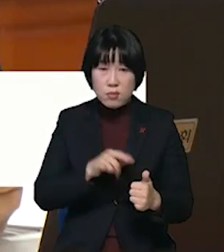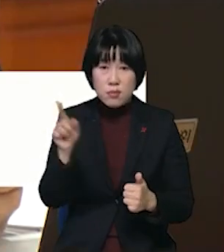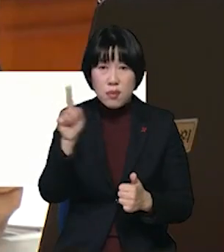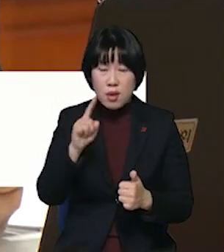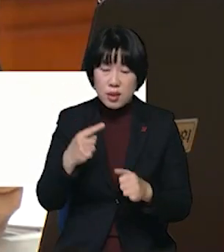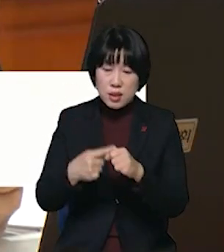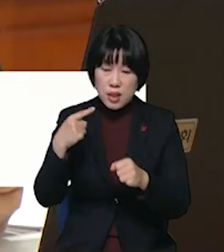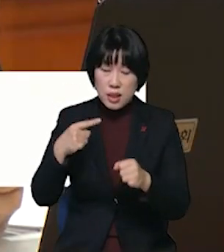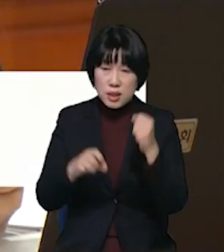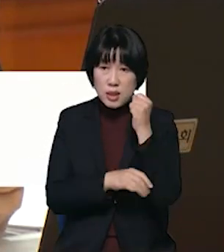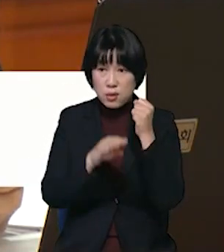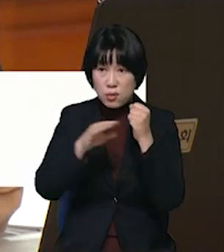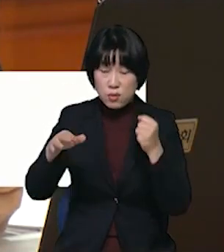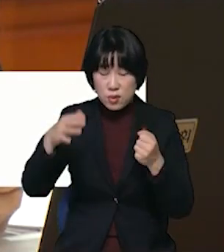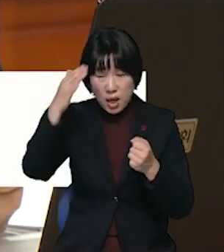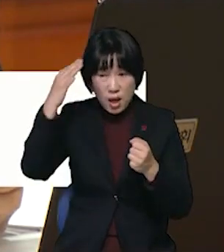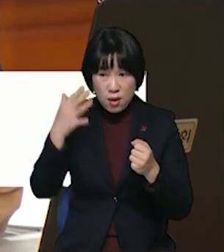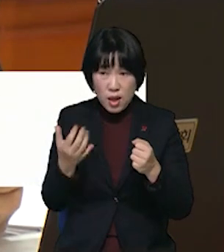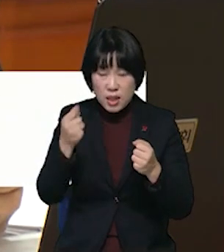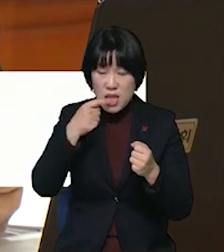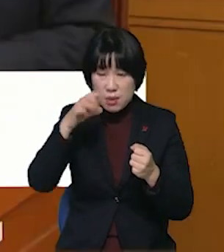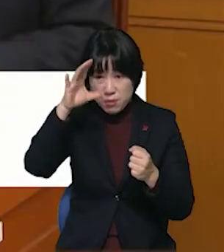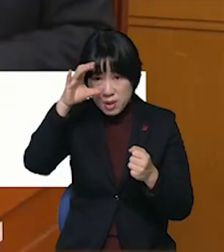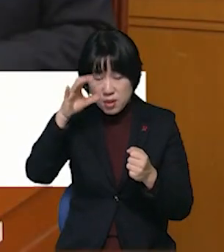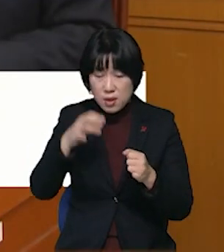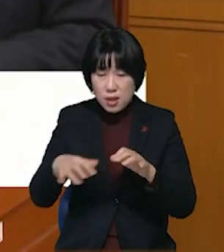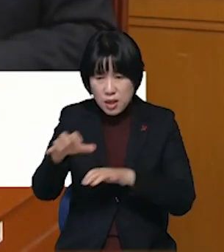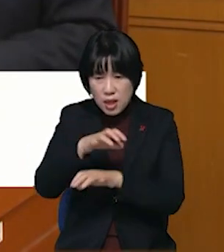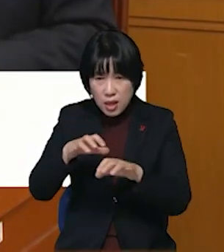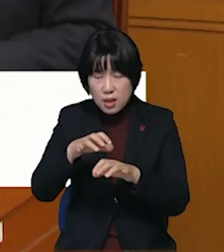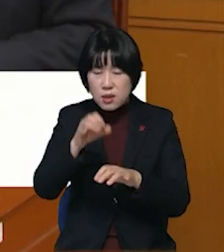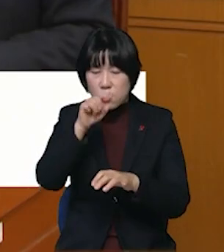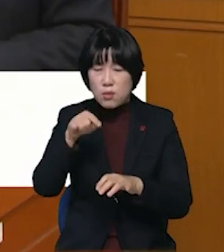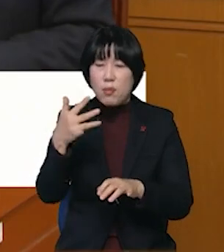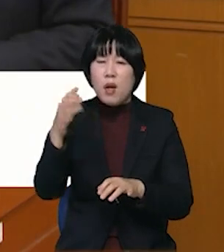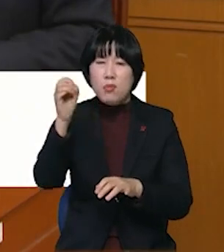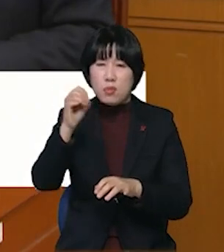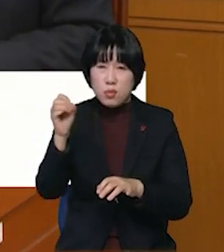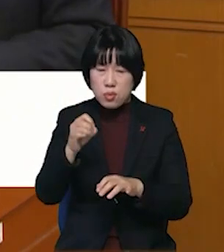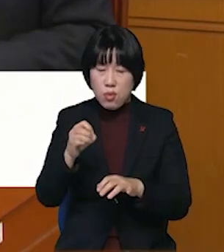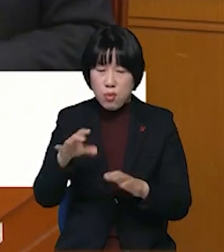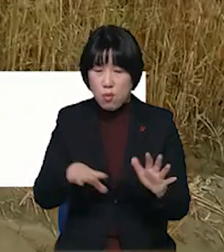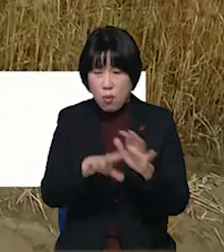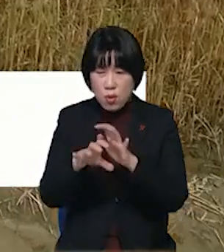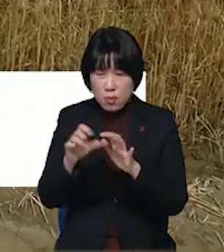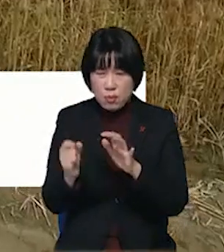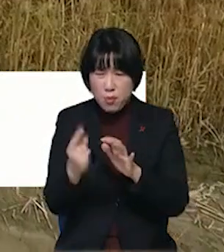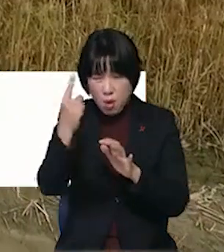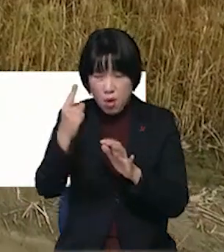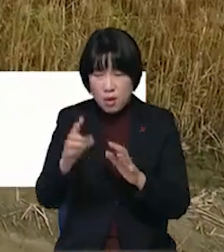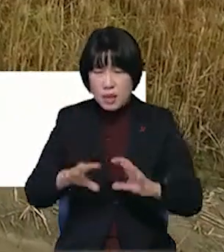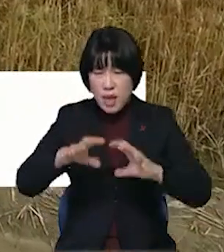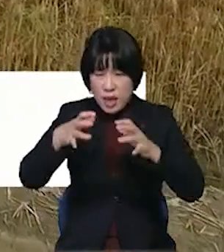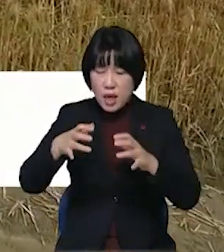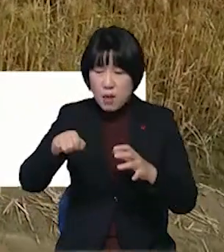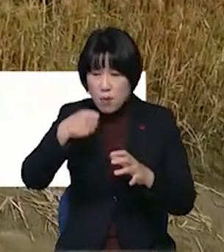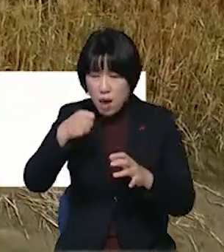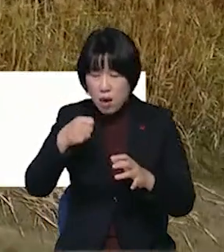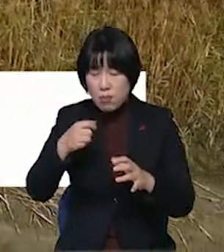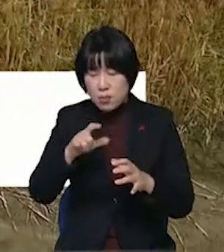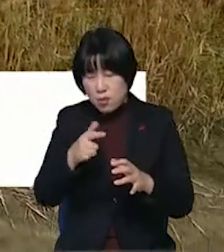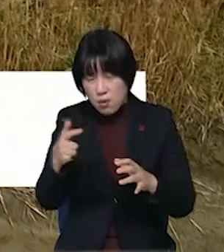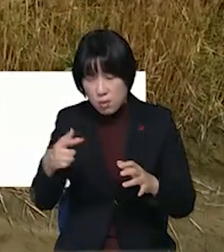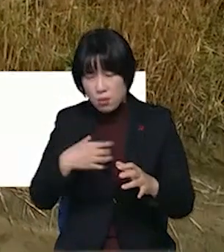지난해 기준 국산 밀 자급률은 0.8% 에 불과 있다며 고르 달구 에 따른 세계적인 식량 위기가